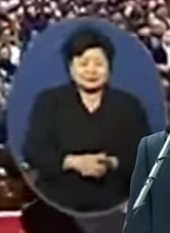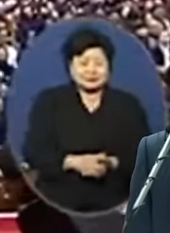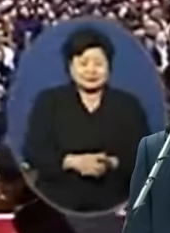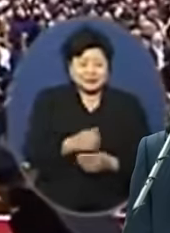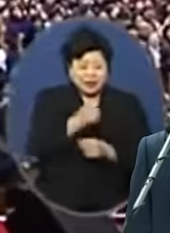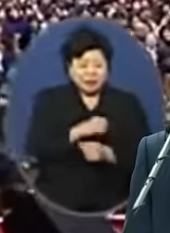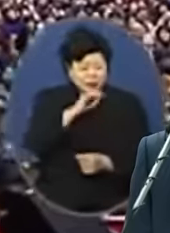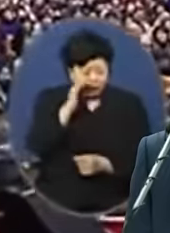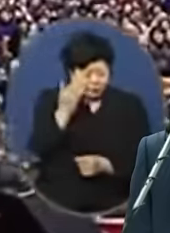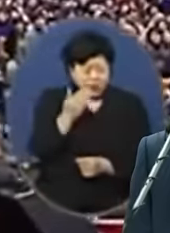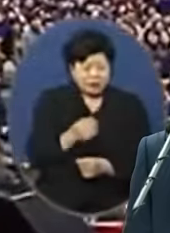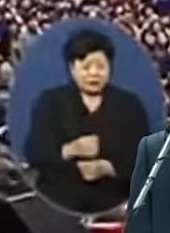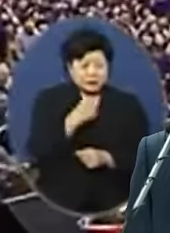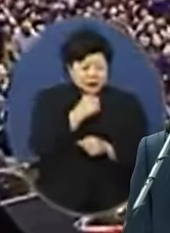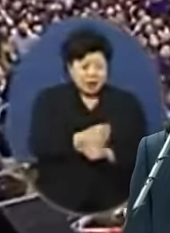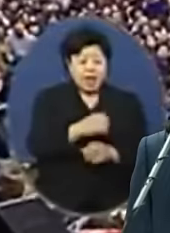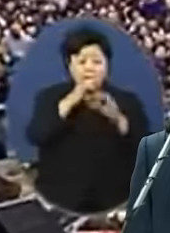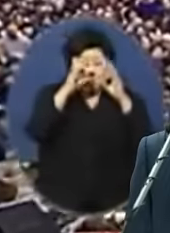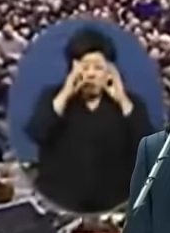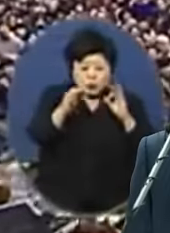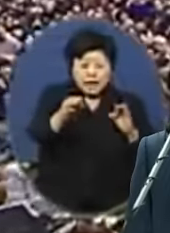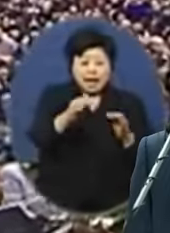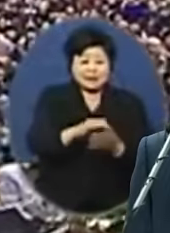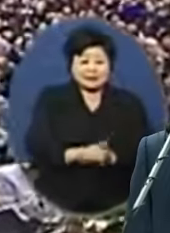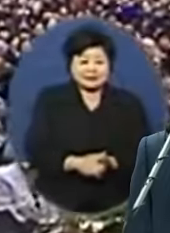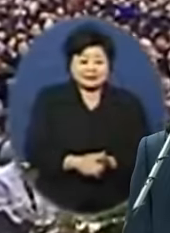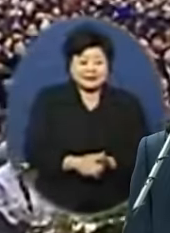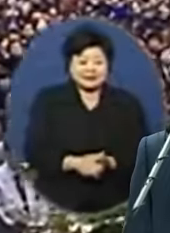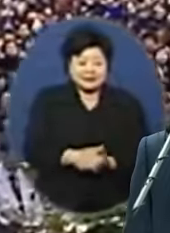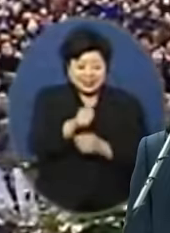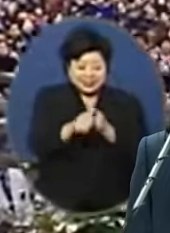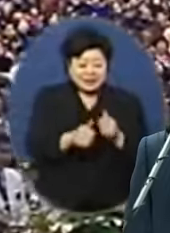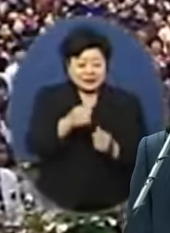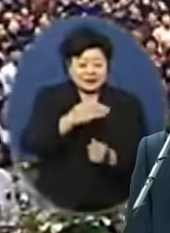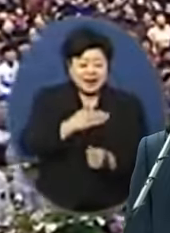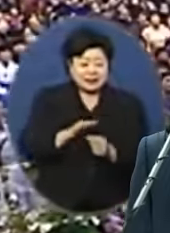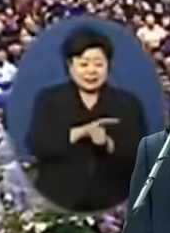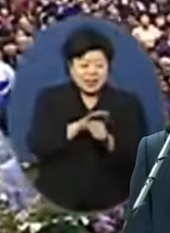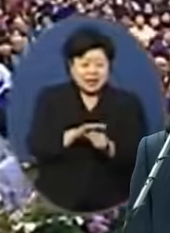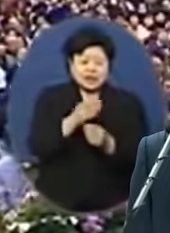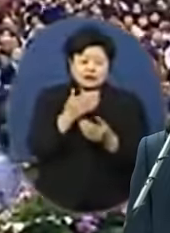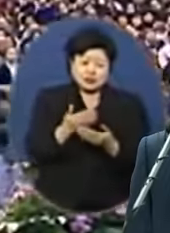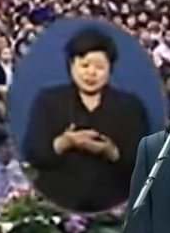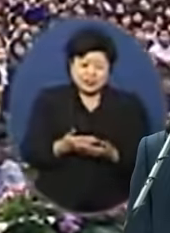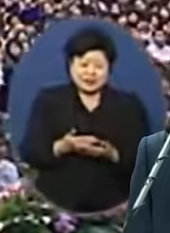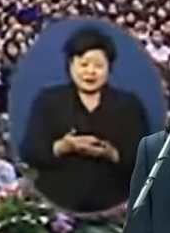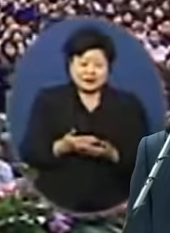하면 된다. 해보자. 하나님은 나를 사랑하십니다.